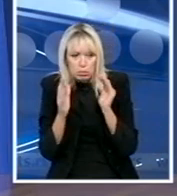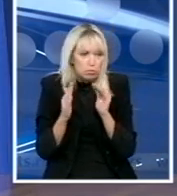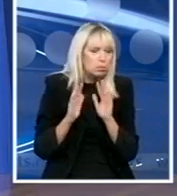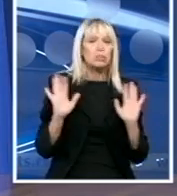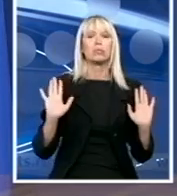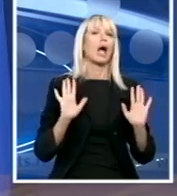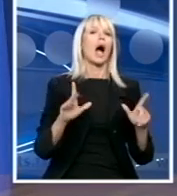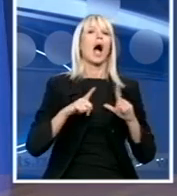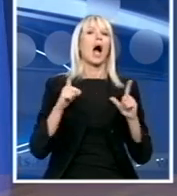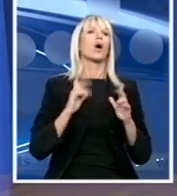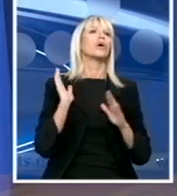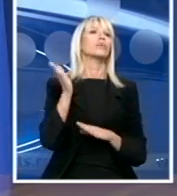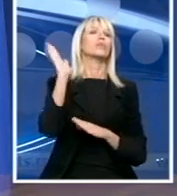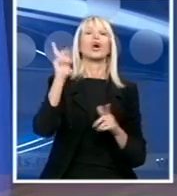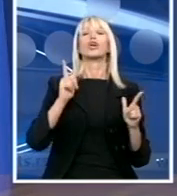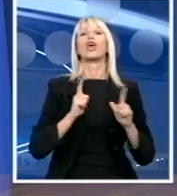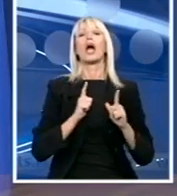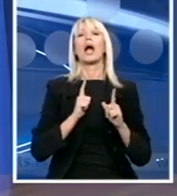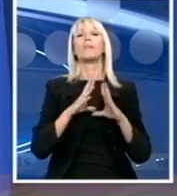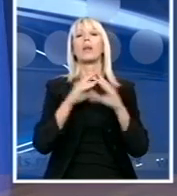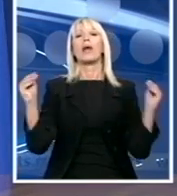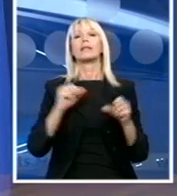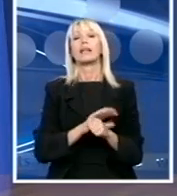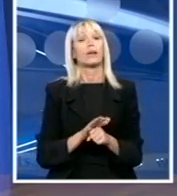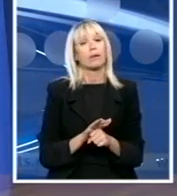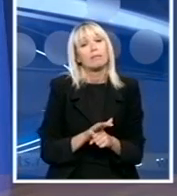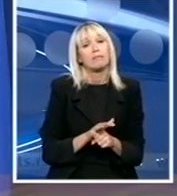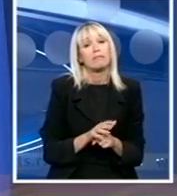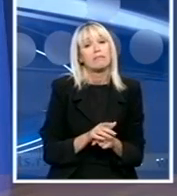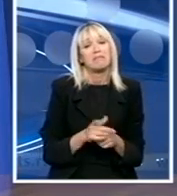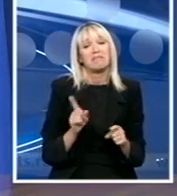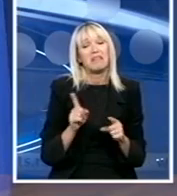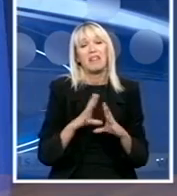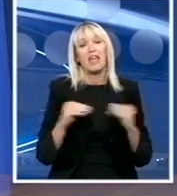da tako čekamo da prođe korona. Neće proći na taj način. Ne.